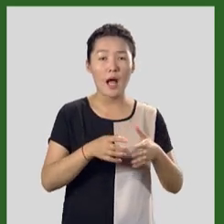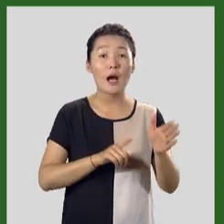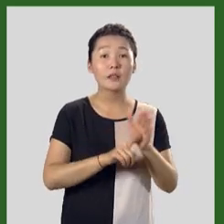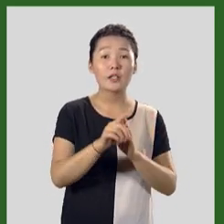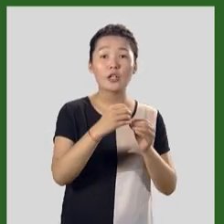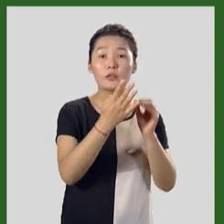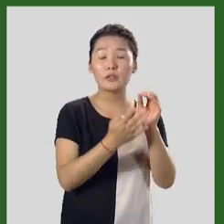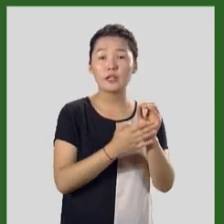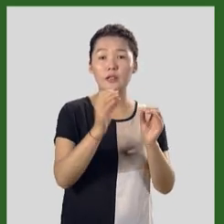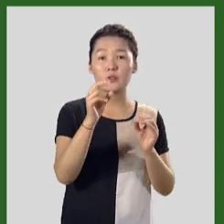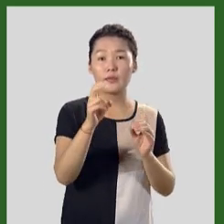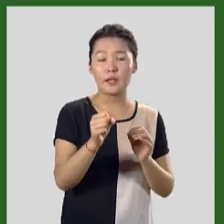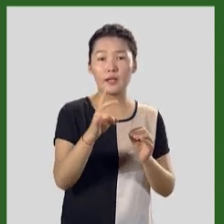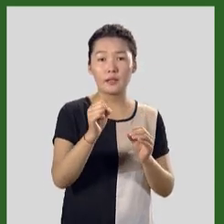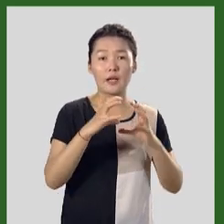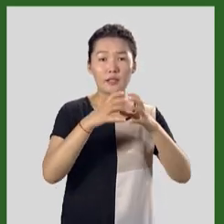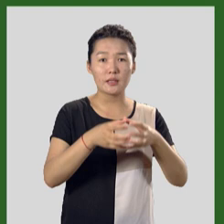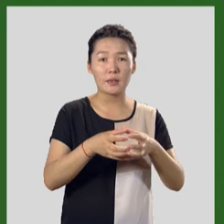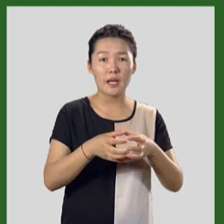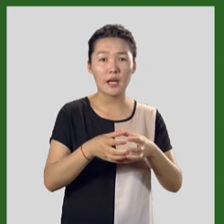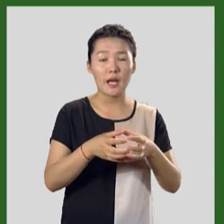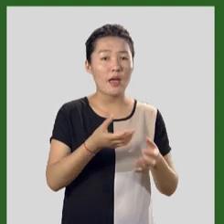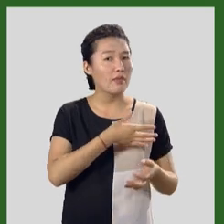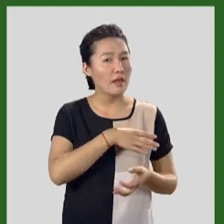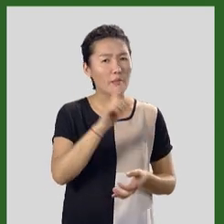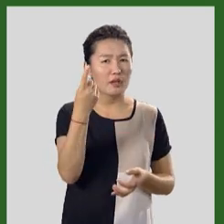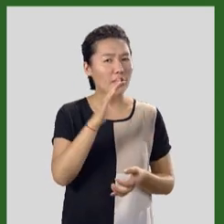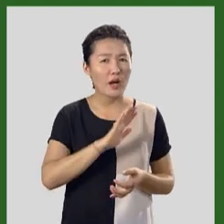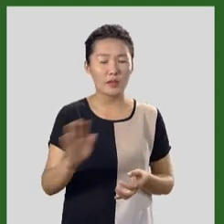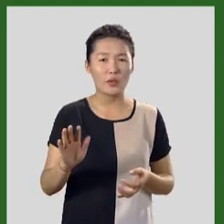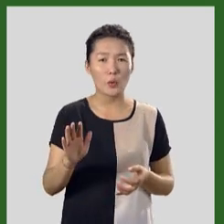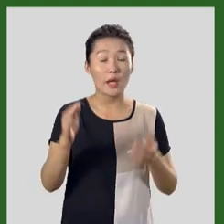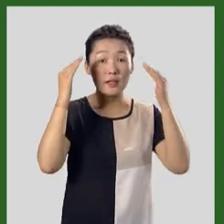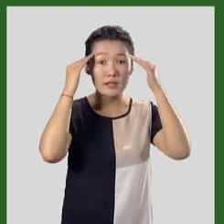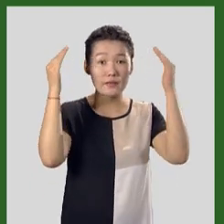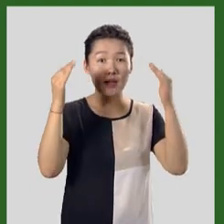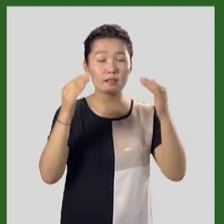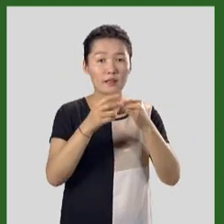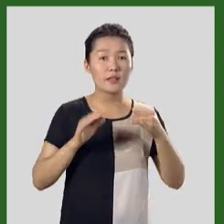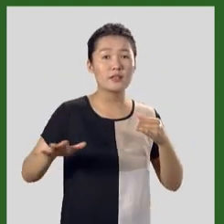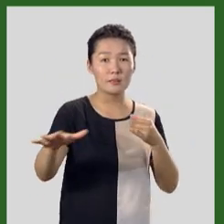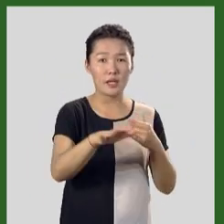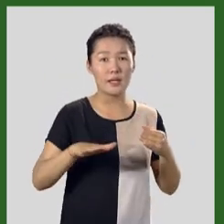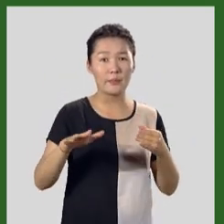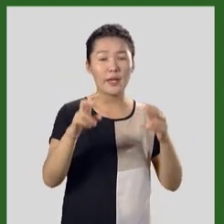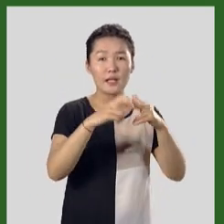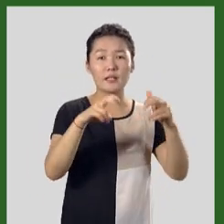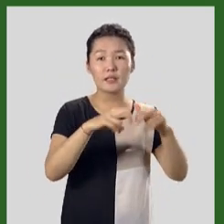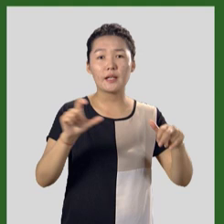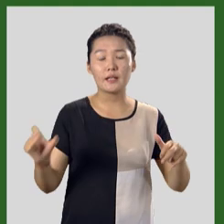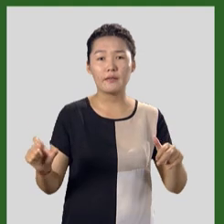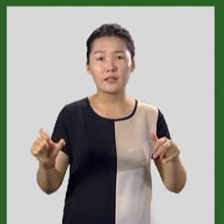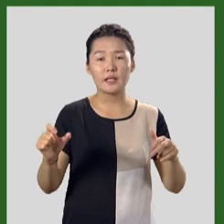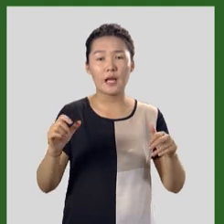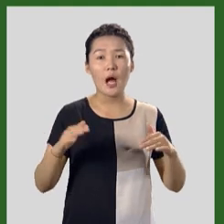шаре не осталось ни одной неизведанной земли. Исследователи поднялись на вершину самых